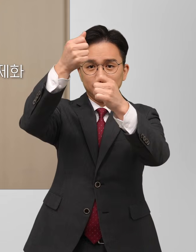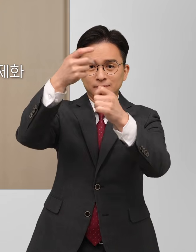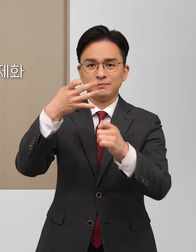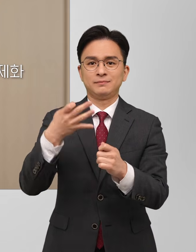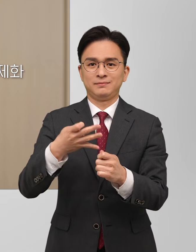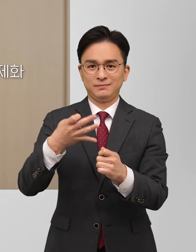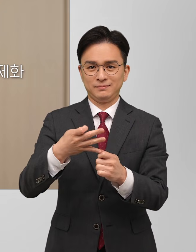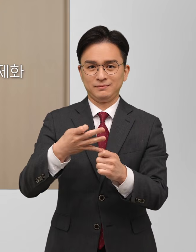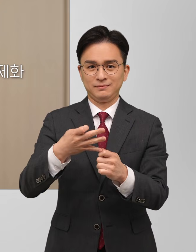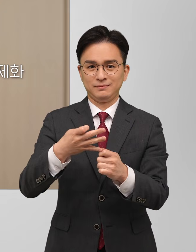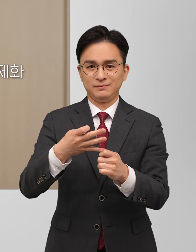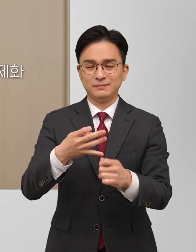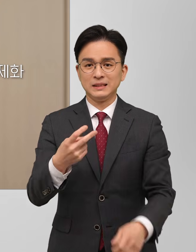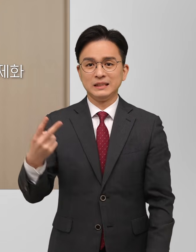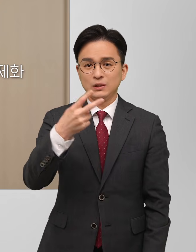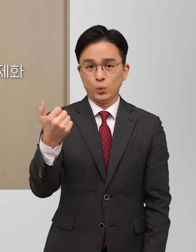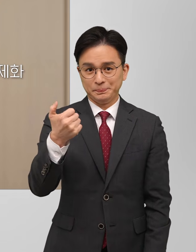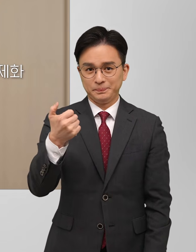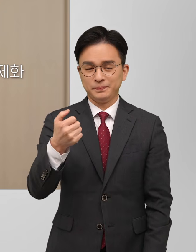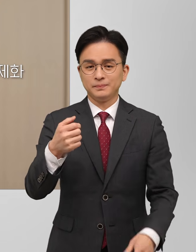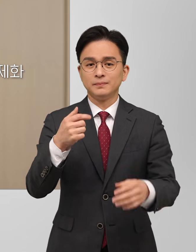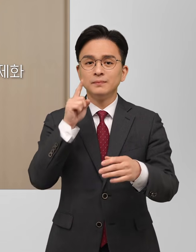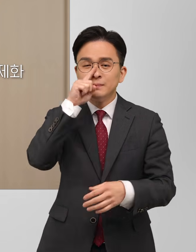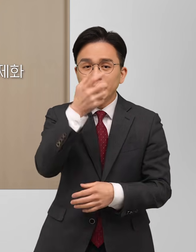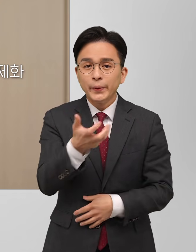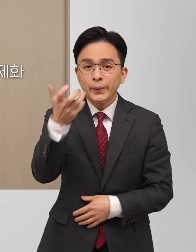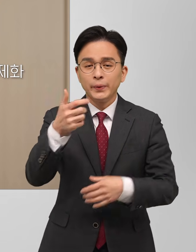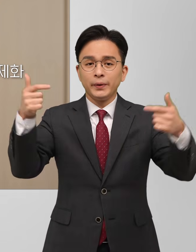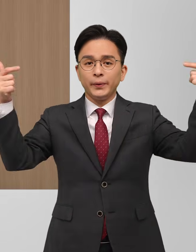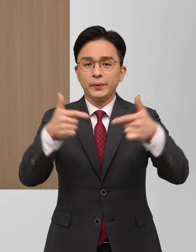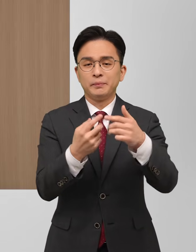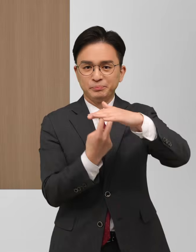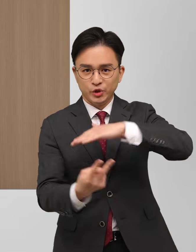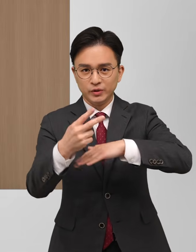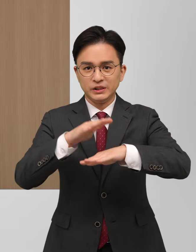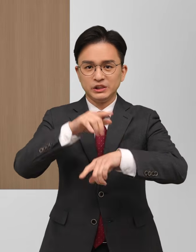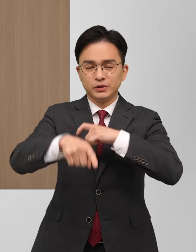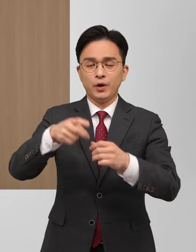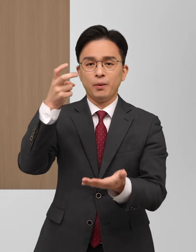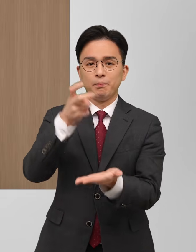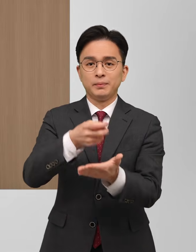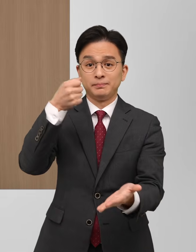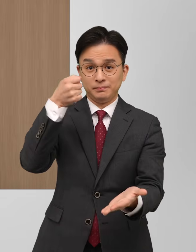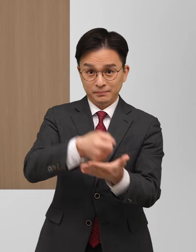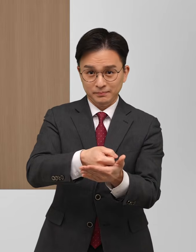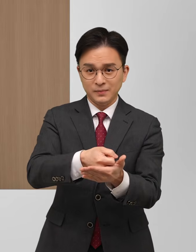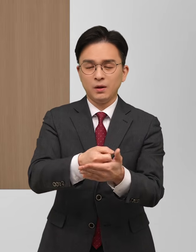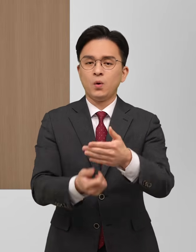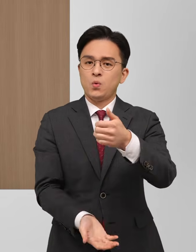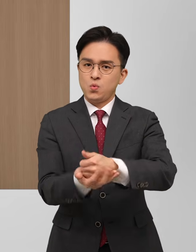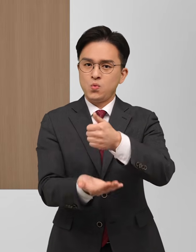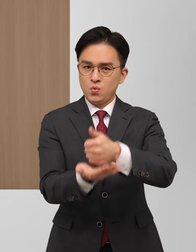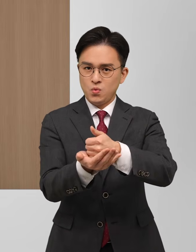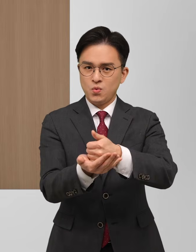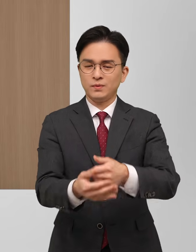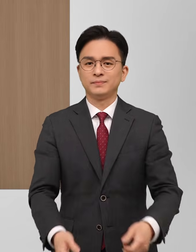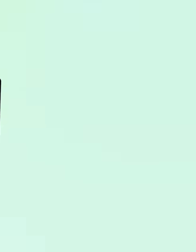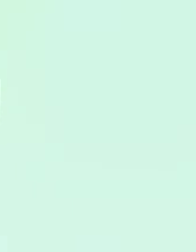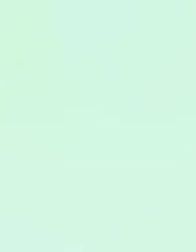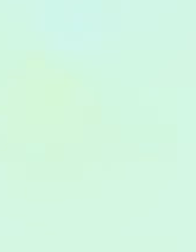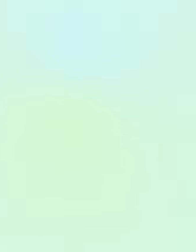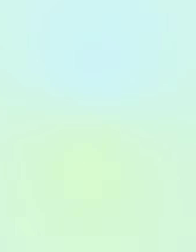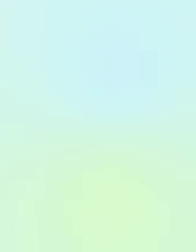2050 탄소중립 비전과 이행 체계를 법제화하였다는 점에서 가장 큰 의의가 있습니다.